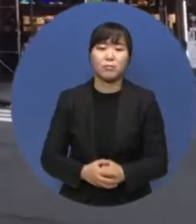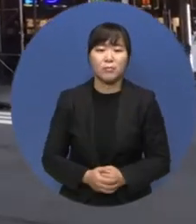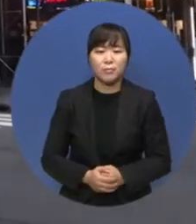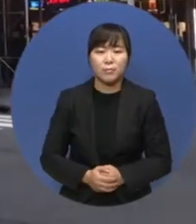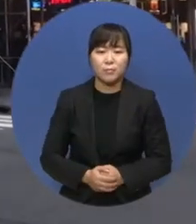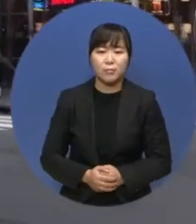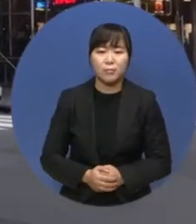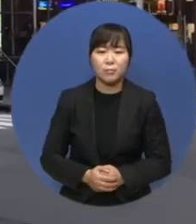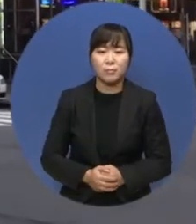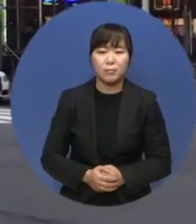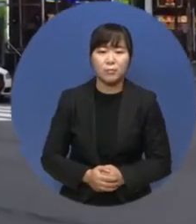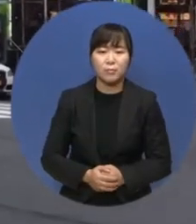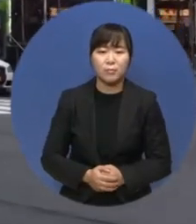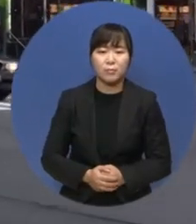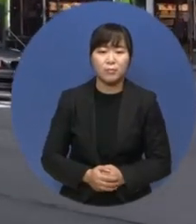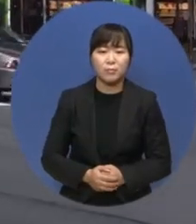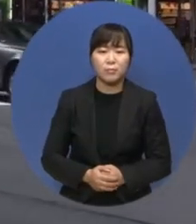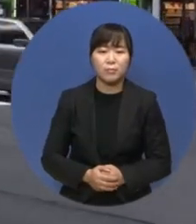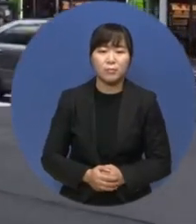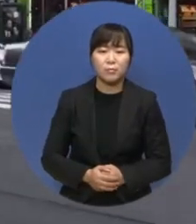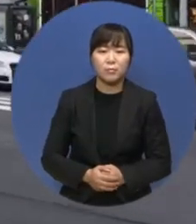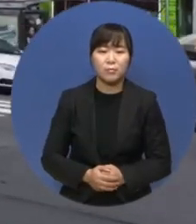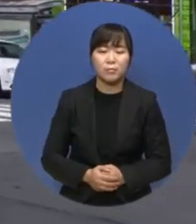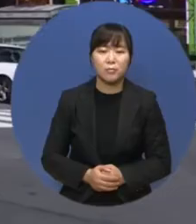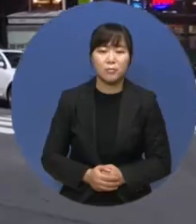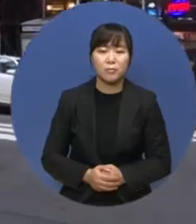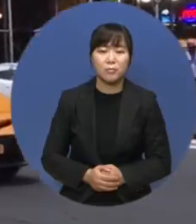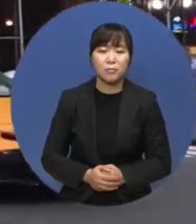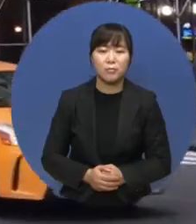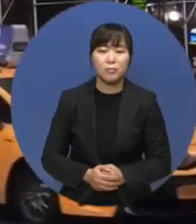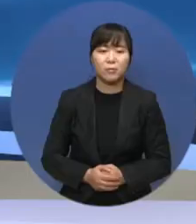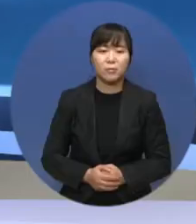WBC 복지TV 뉴욕통신원 이오비입니다.